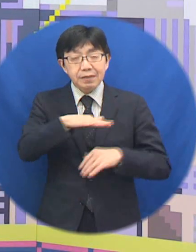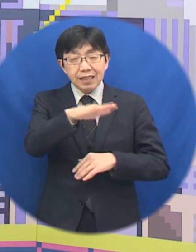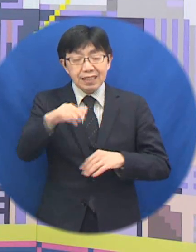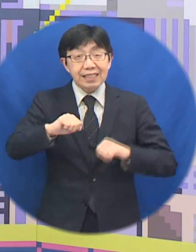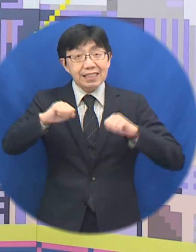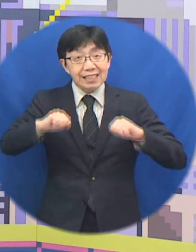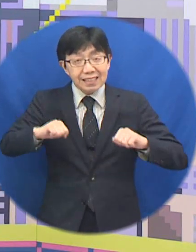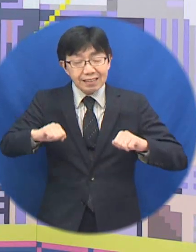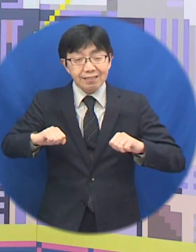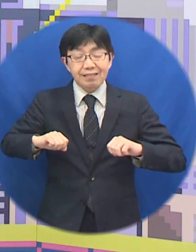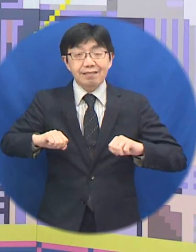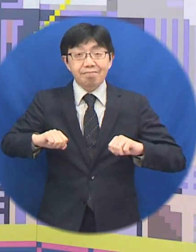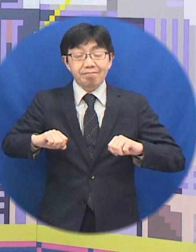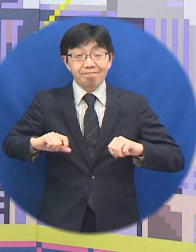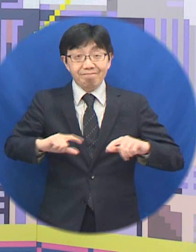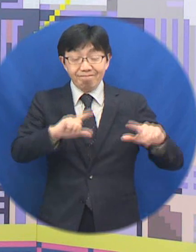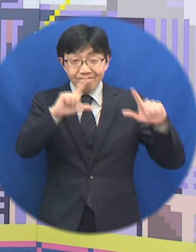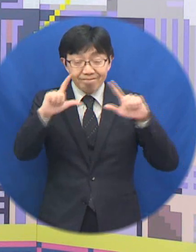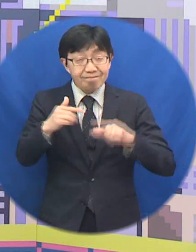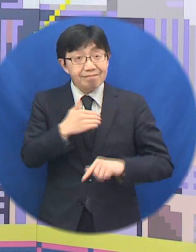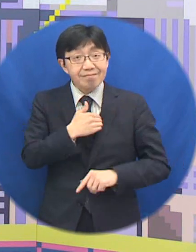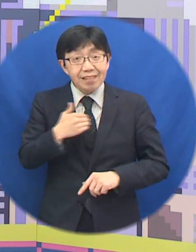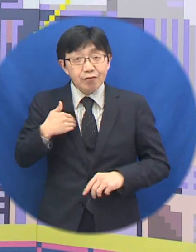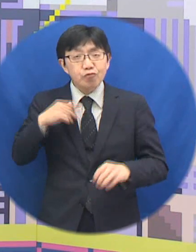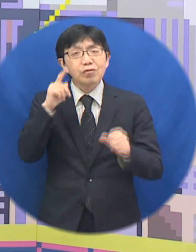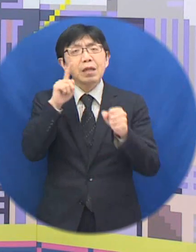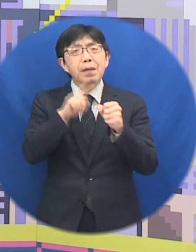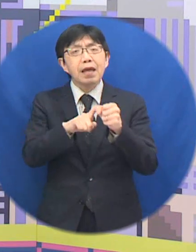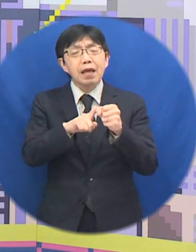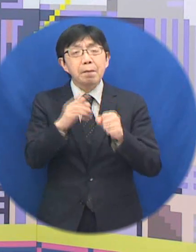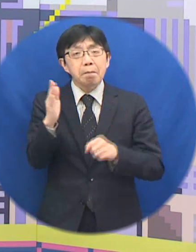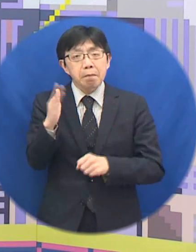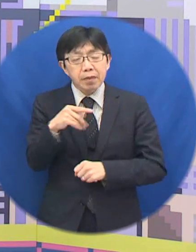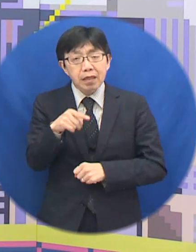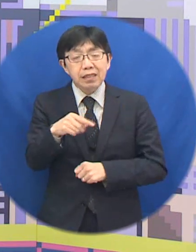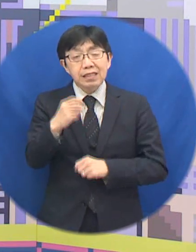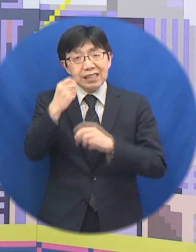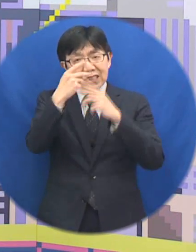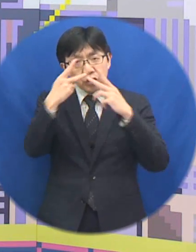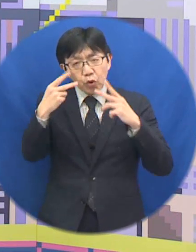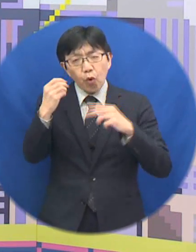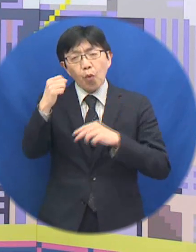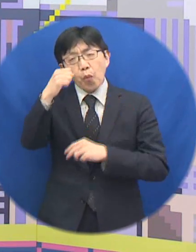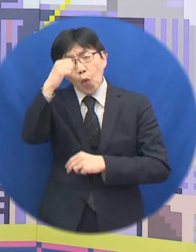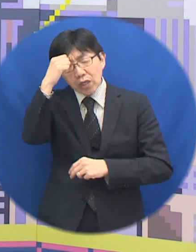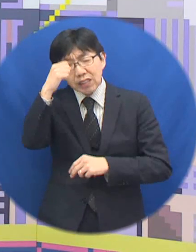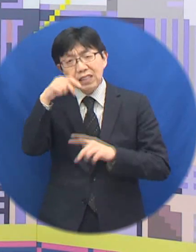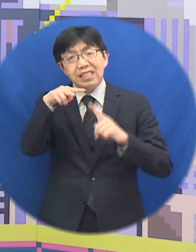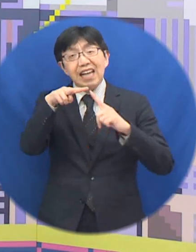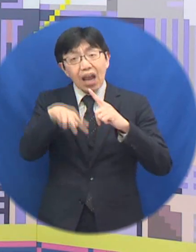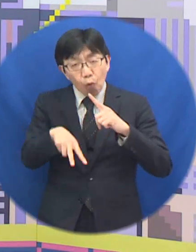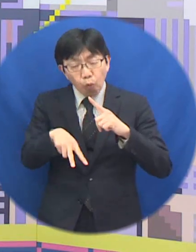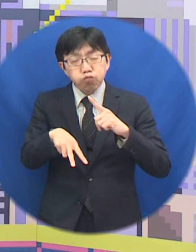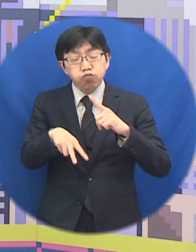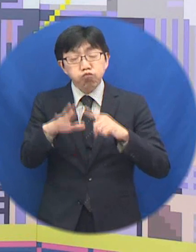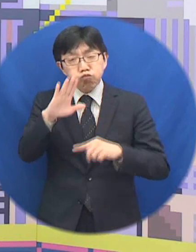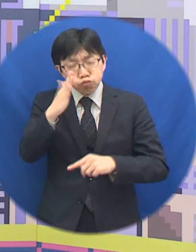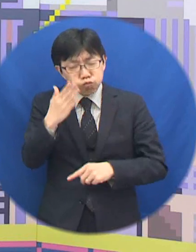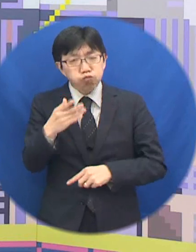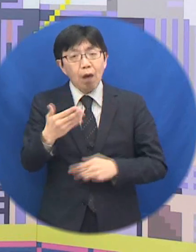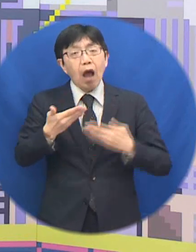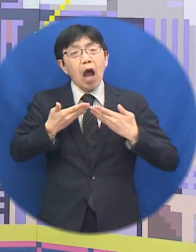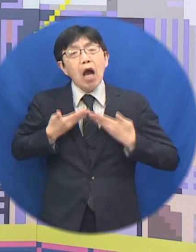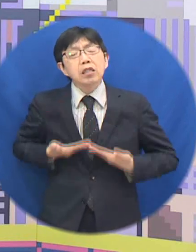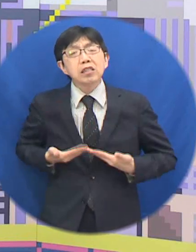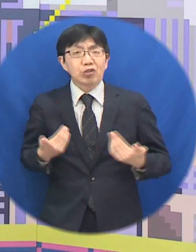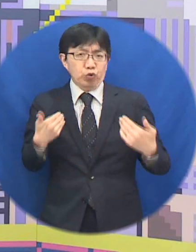きと元気で暮らしていただけるために、また例えば認知症や病気、介護が必要になっても安心して暮らしてい